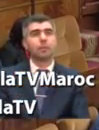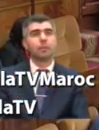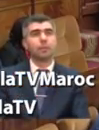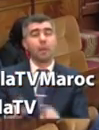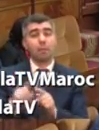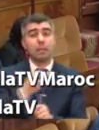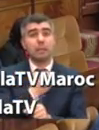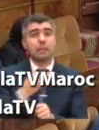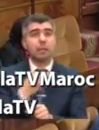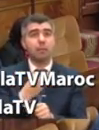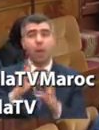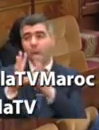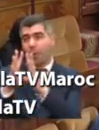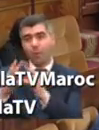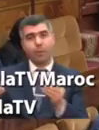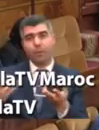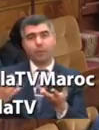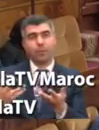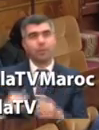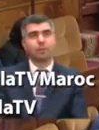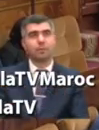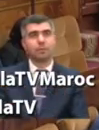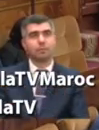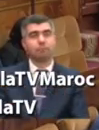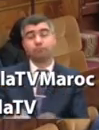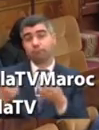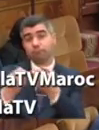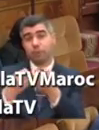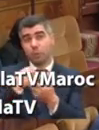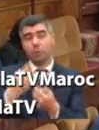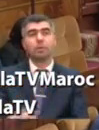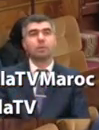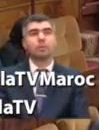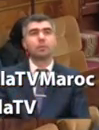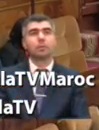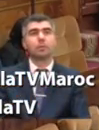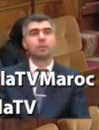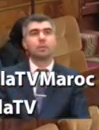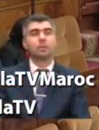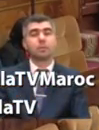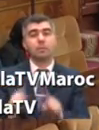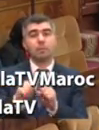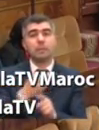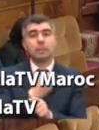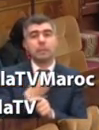المستشفيات كلهم فارغين من المحتوى ديالهم. والدليل هو ان النسبه ديال